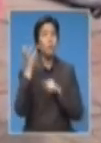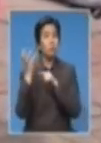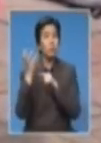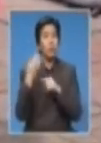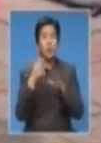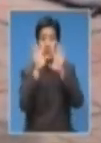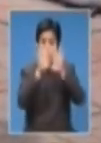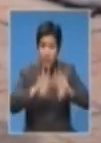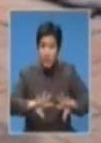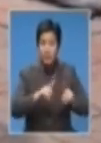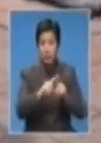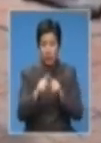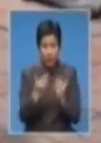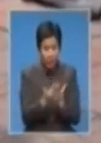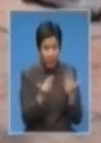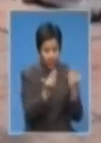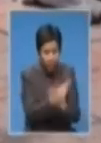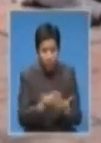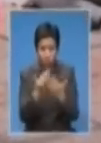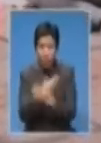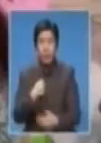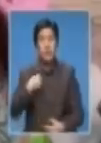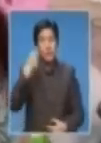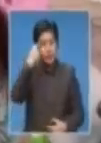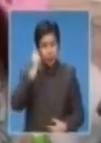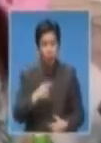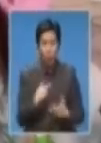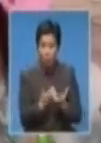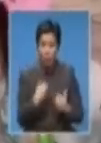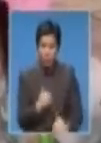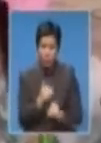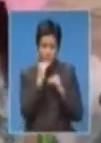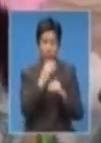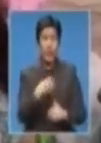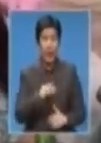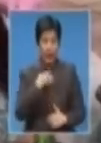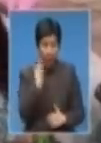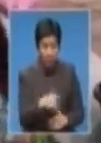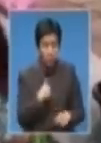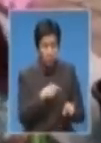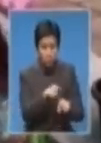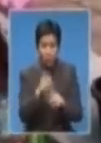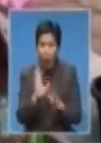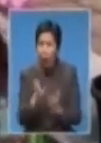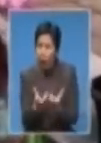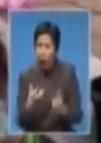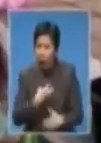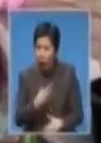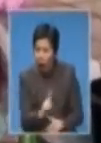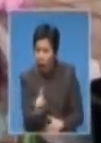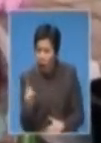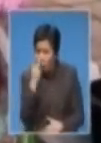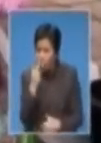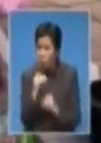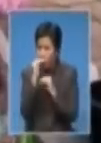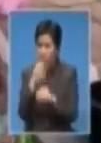ตลาดอาเซียนด้วยนะครับเพราะนั้นผมก็อยากจะให้ทุกคนคำนึงถึงว่าเรากำหนดดีมานด์กันหรือยังว่ามันมีความต้องการอย่างไรแค่ไหน